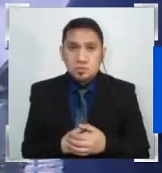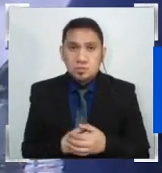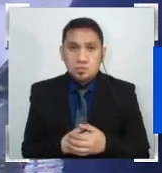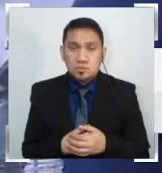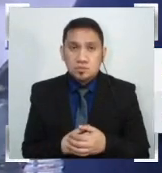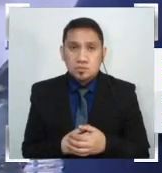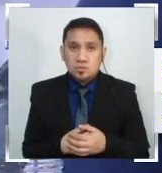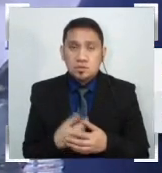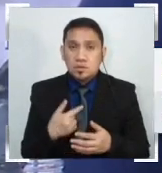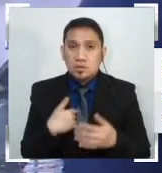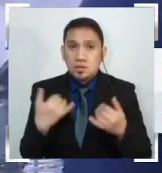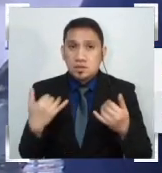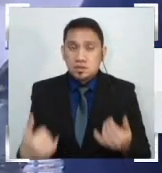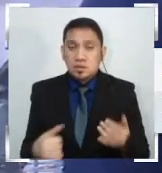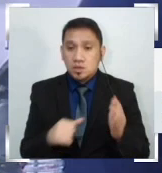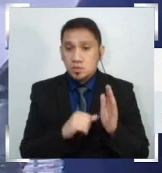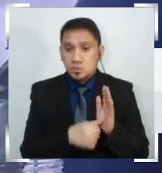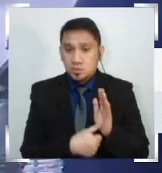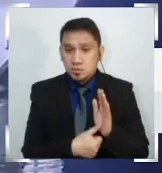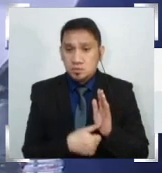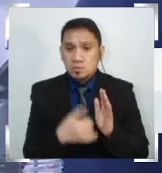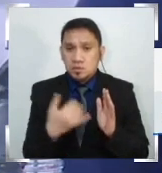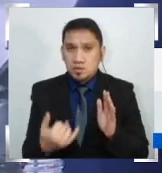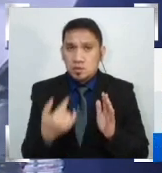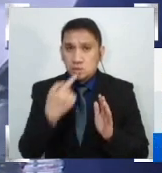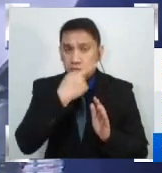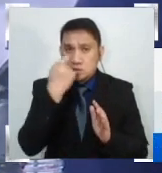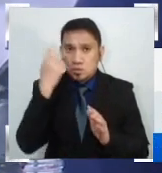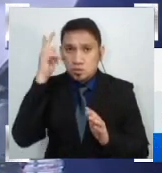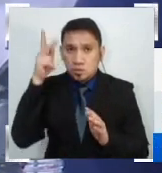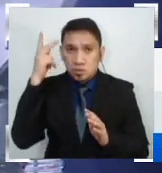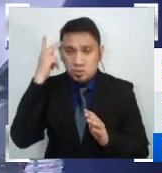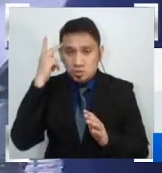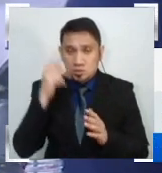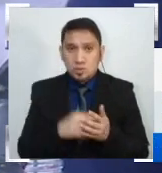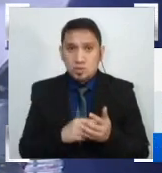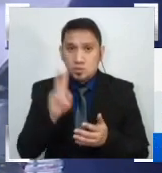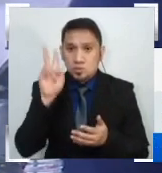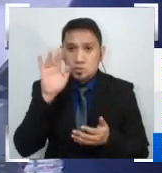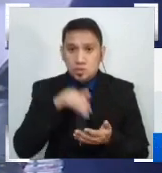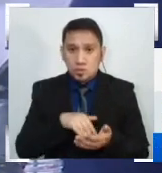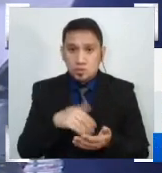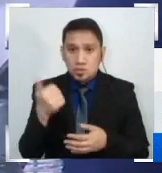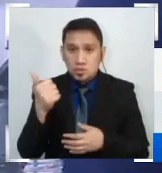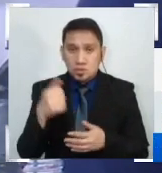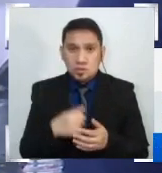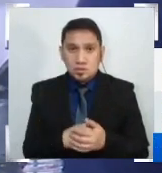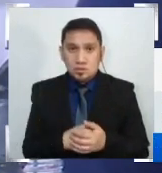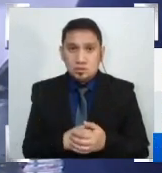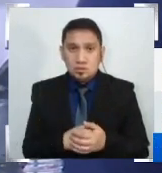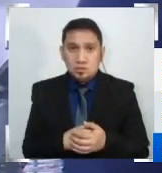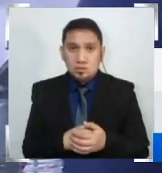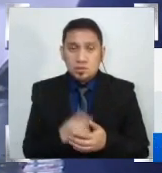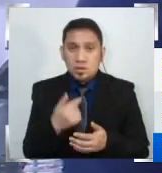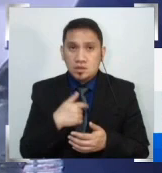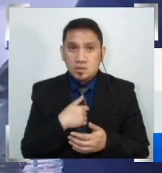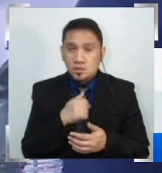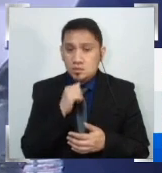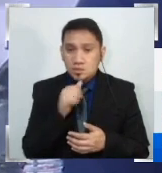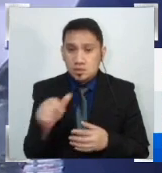Na-highlight lang ngayon yan kasi naging politiko ako noong 2010. Noong panahon na yun, hindi ako pumapayag na